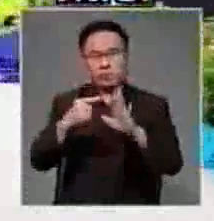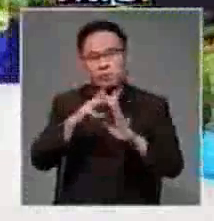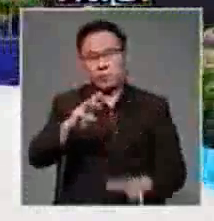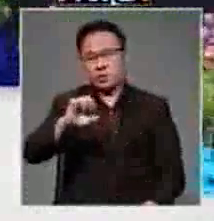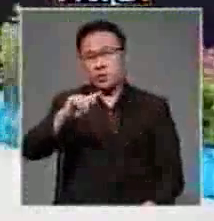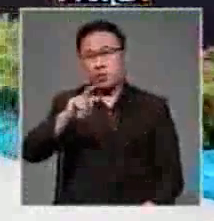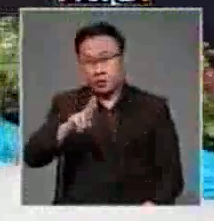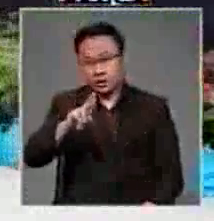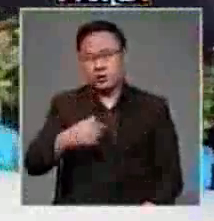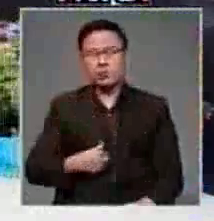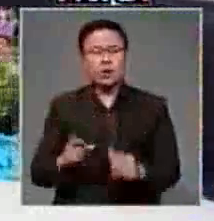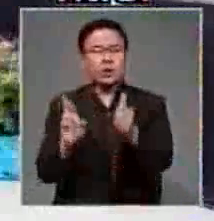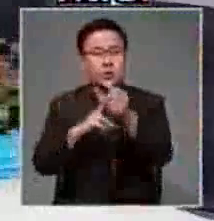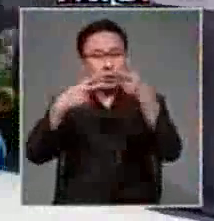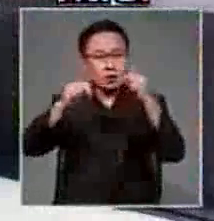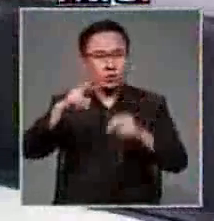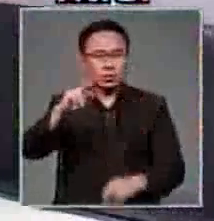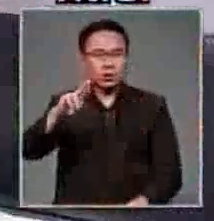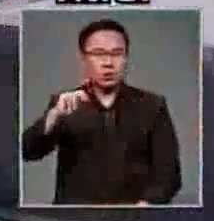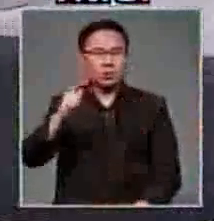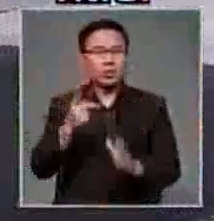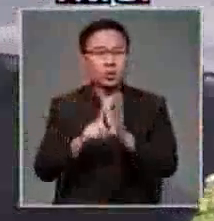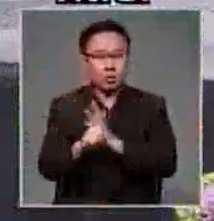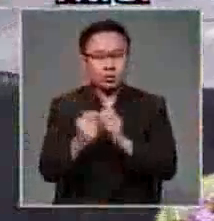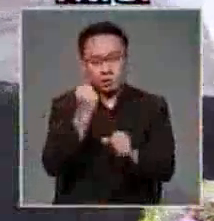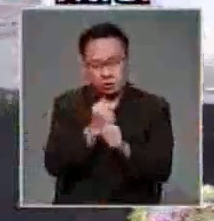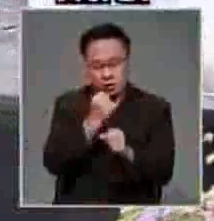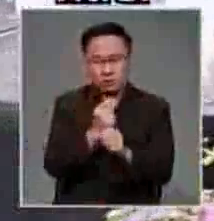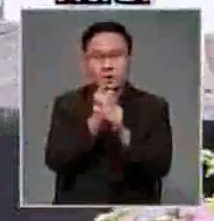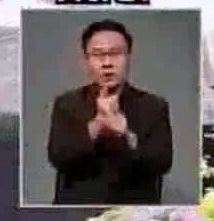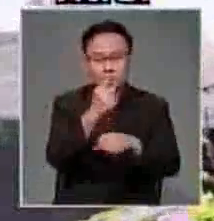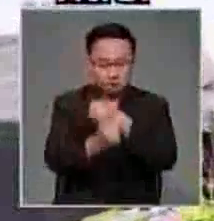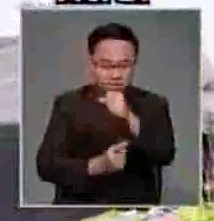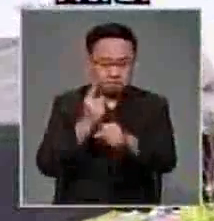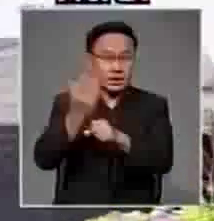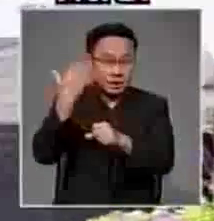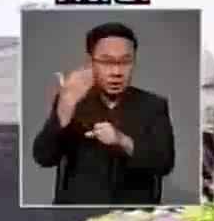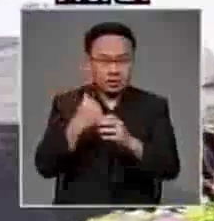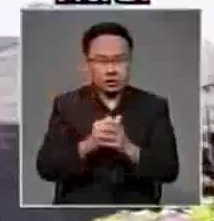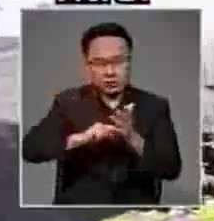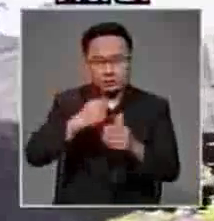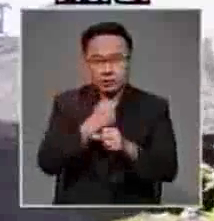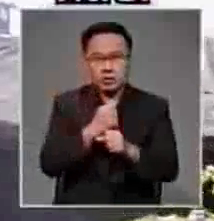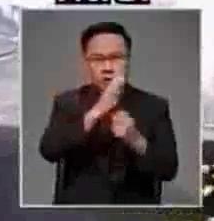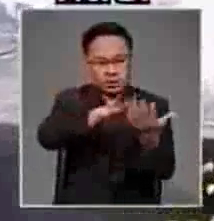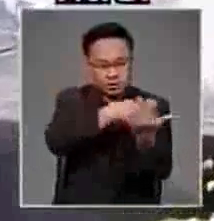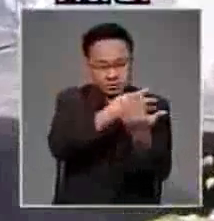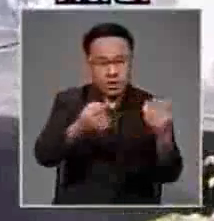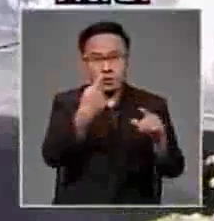ก็พลเอกพลงพัฒนาสายนะครับก็ขับเคลื่อนมาตั้งแต่ปีแล้วครับวันนี้ก็ถือว่าในแผนของเ